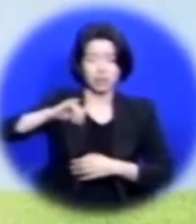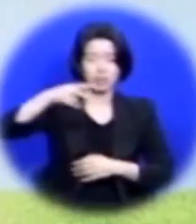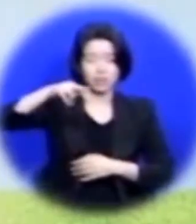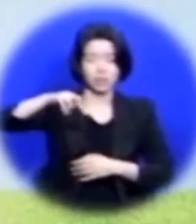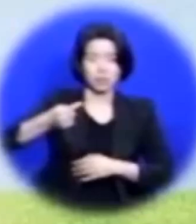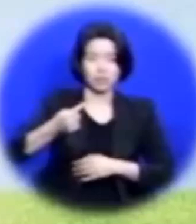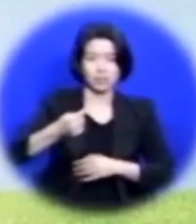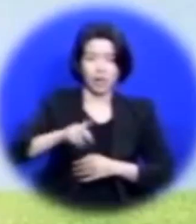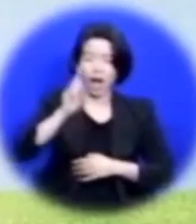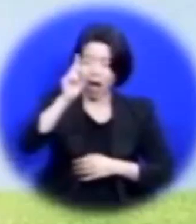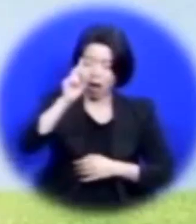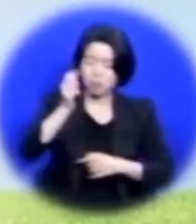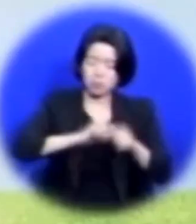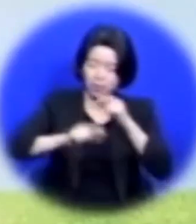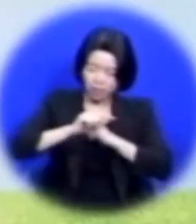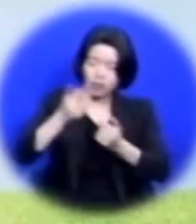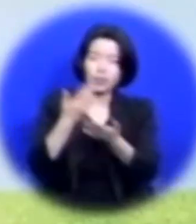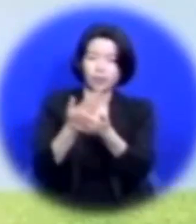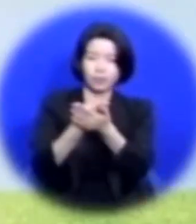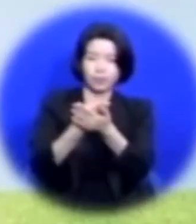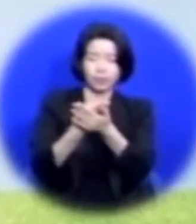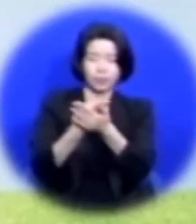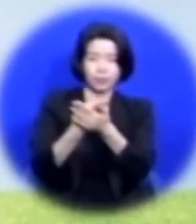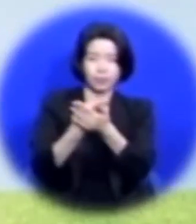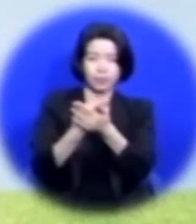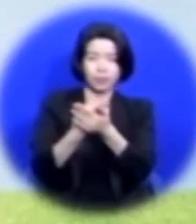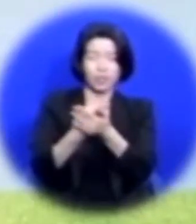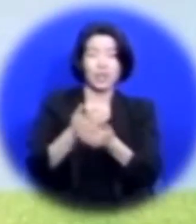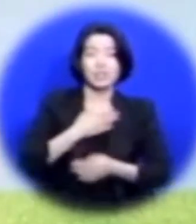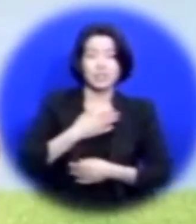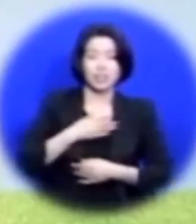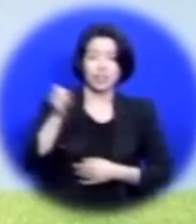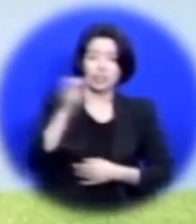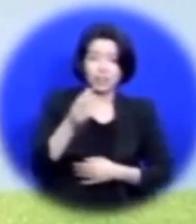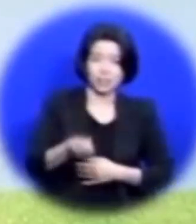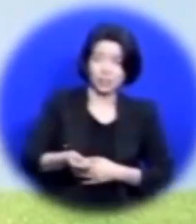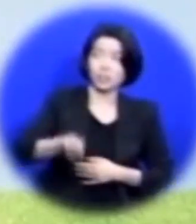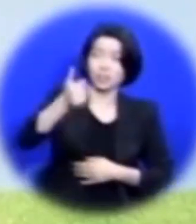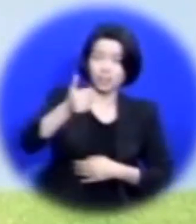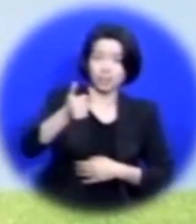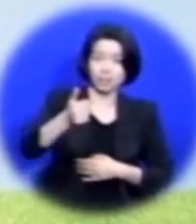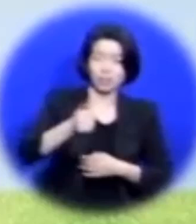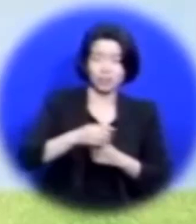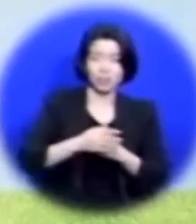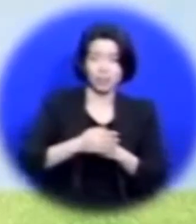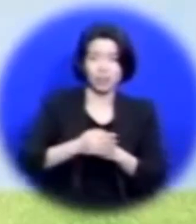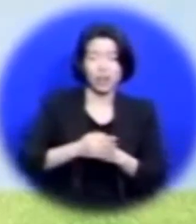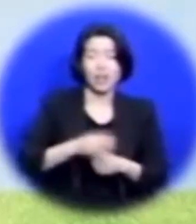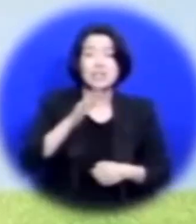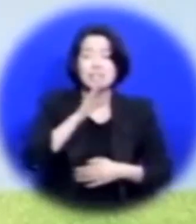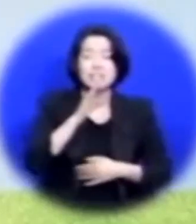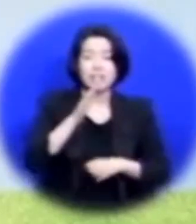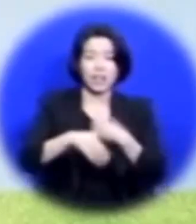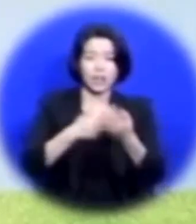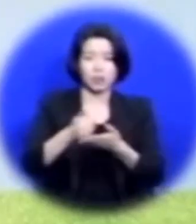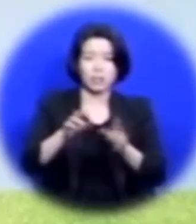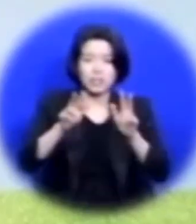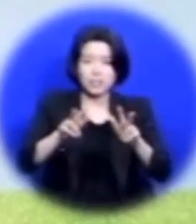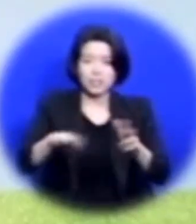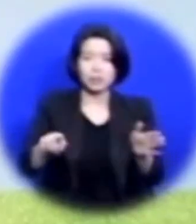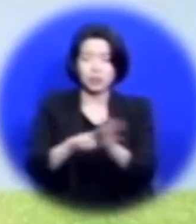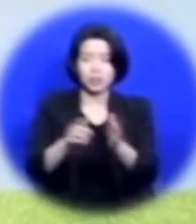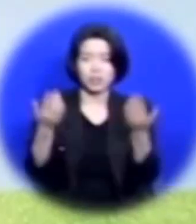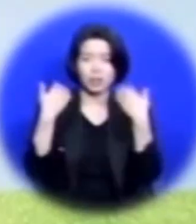하나님 한번 바토 해주세요 제가 다시 동전을 던질 테니 까 진짜 하나님이 제가 지금 신학교를